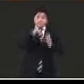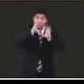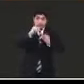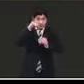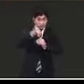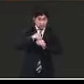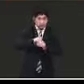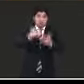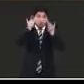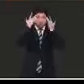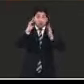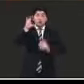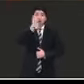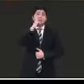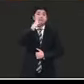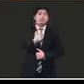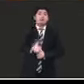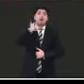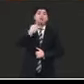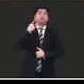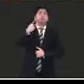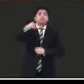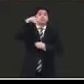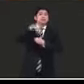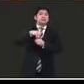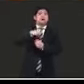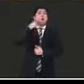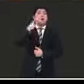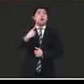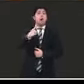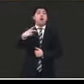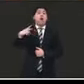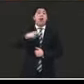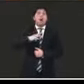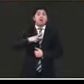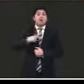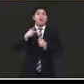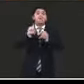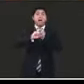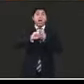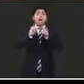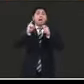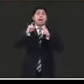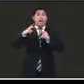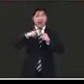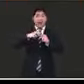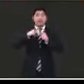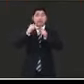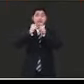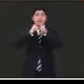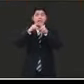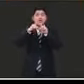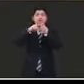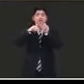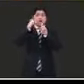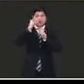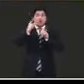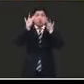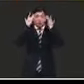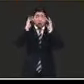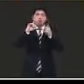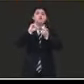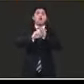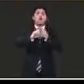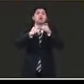Kültür ve Turizm bakanlığımız bünyesinde Alevi ve Alevi Bektaşi kültür ve